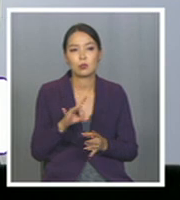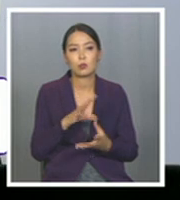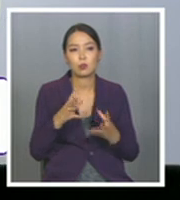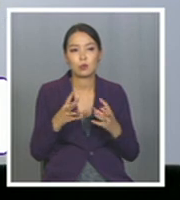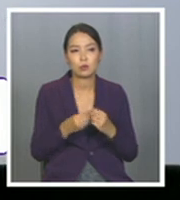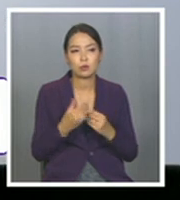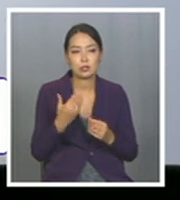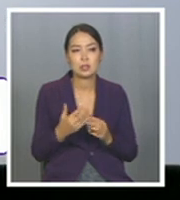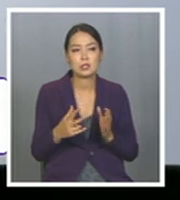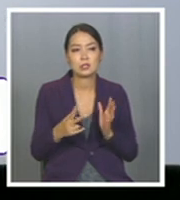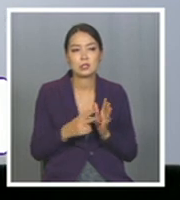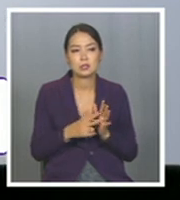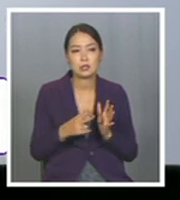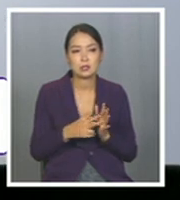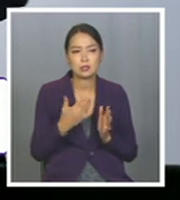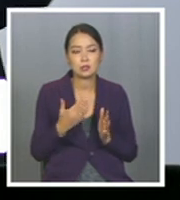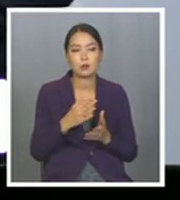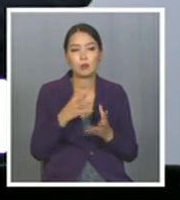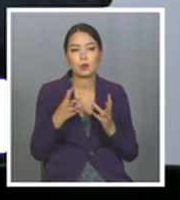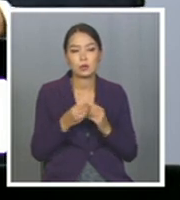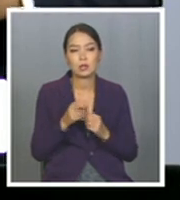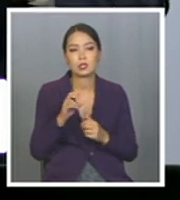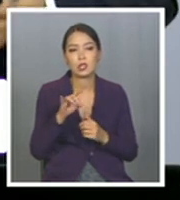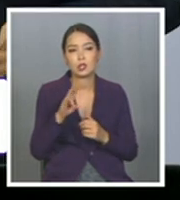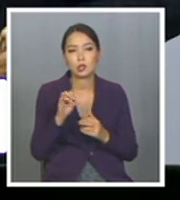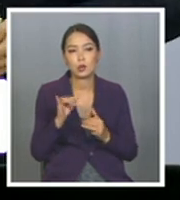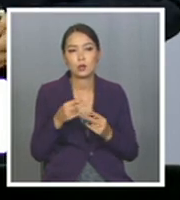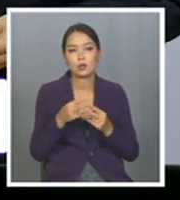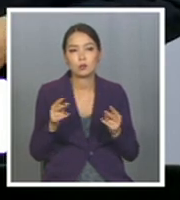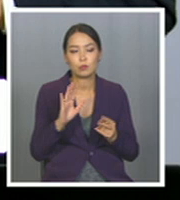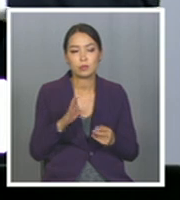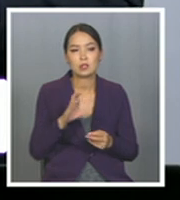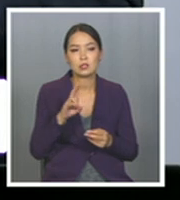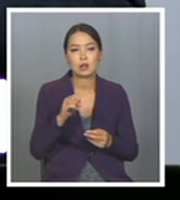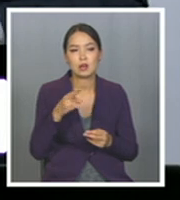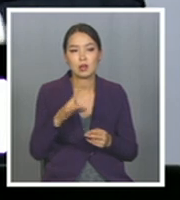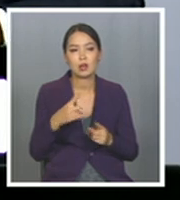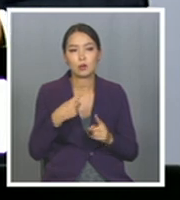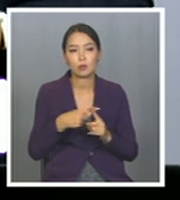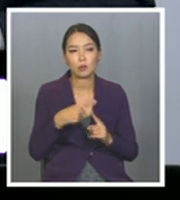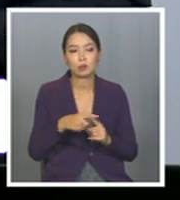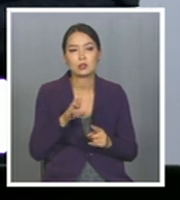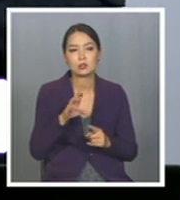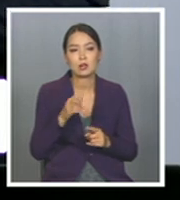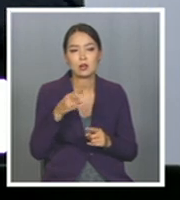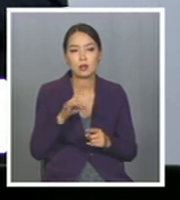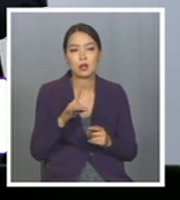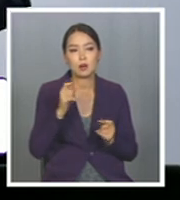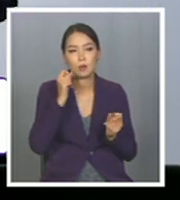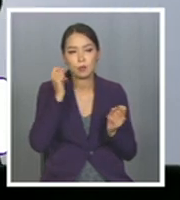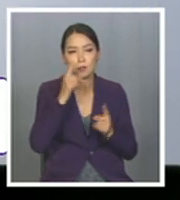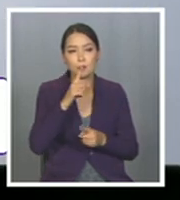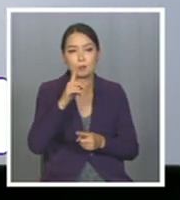негізінде жалпы кернеуге тең болады. Ал енді скаляр қосындысын, яғни скаляр мәнін анықтайық. Енді бұл